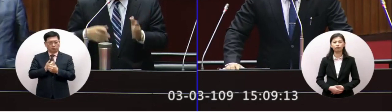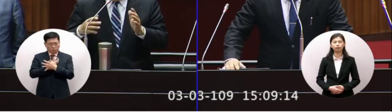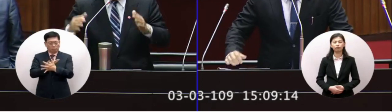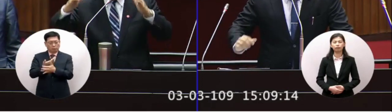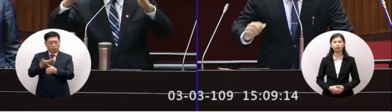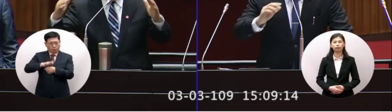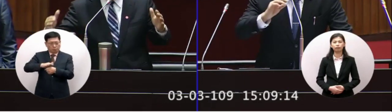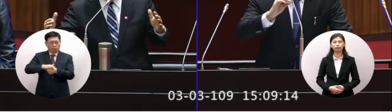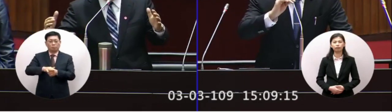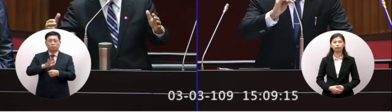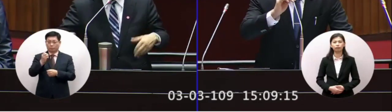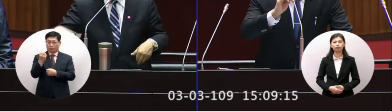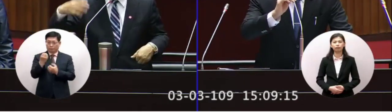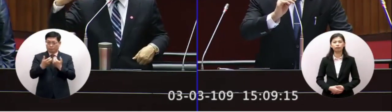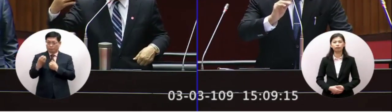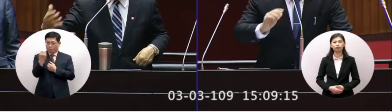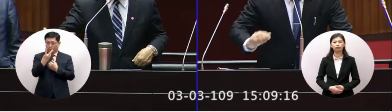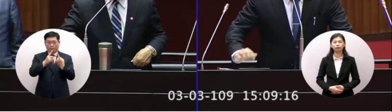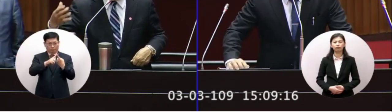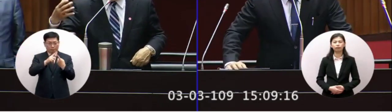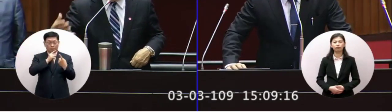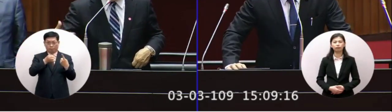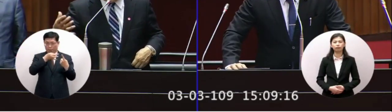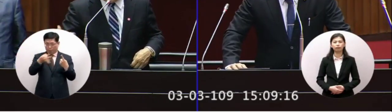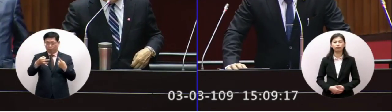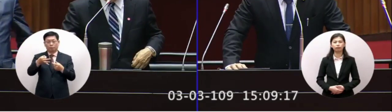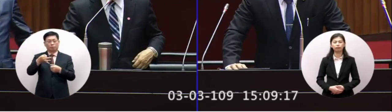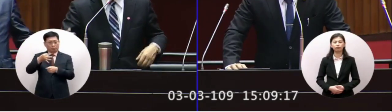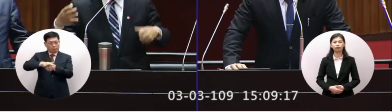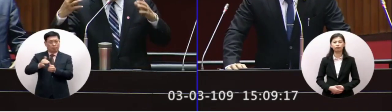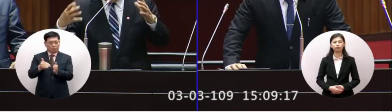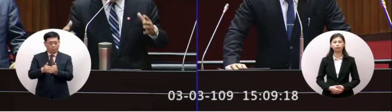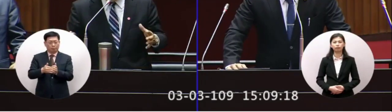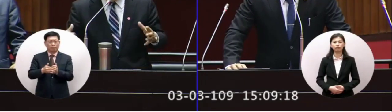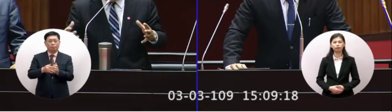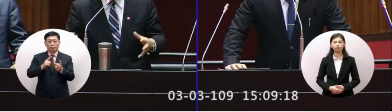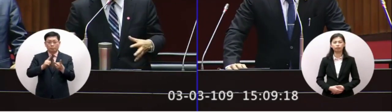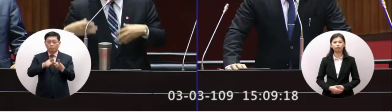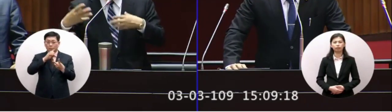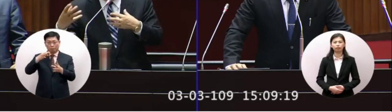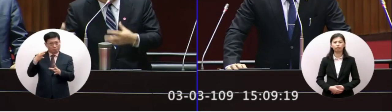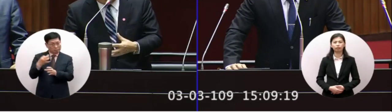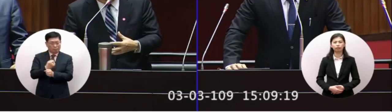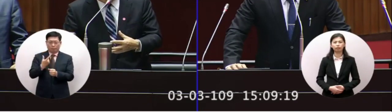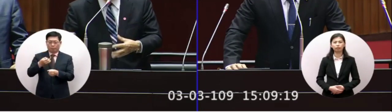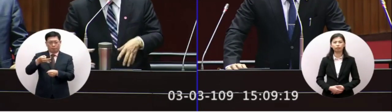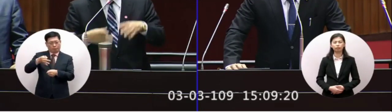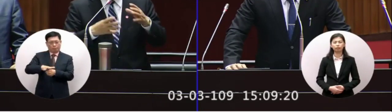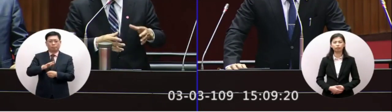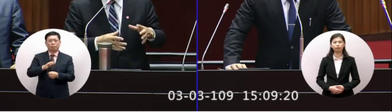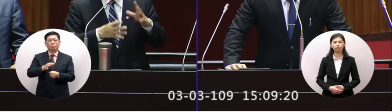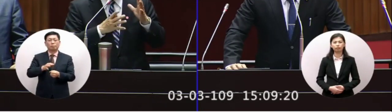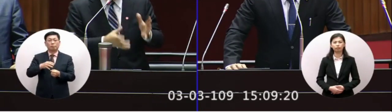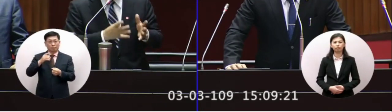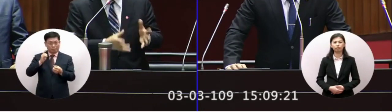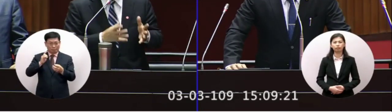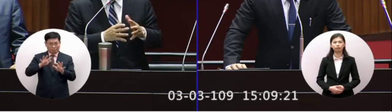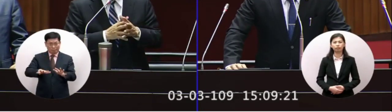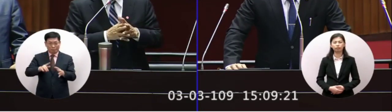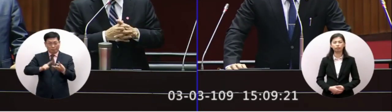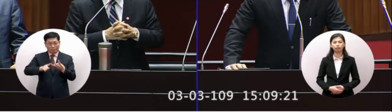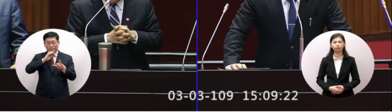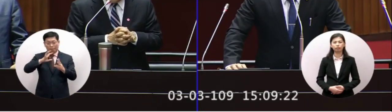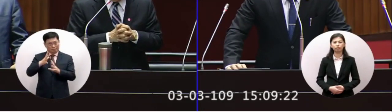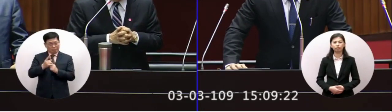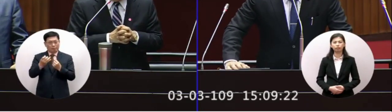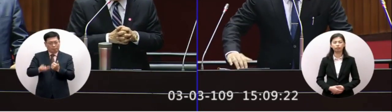励。这个奖励还分两个部分，实质的津贴奖励，损失减少的填补，到精